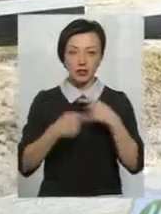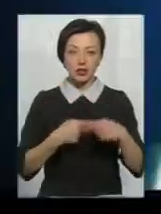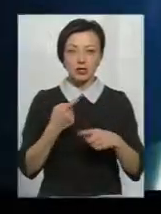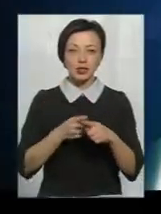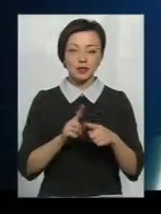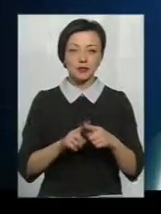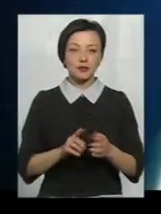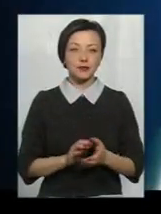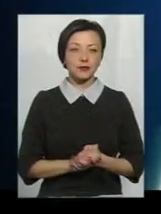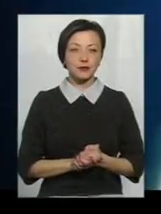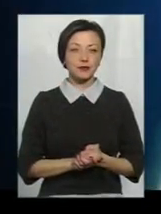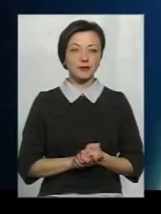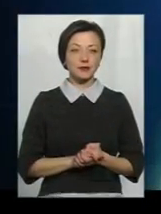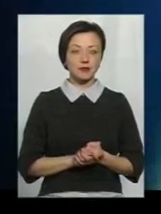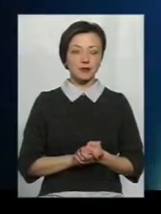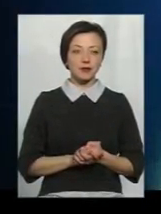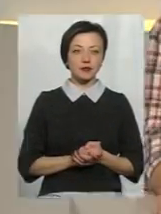правда?